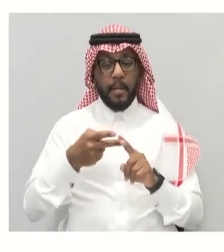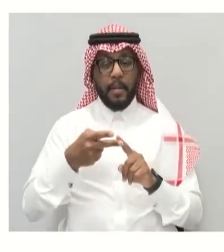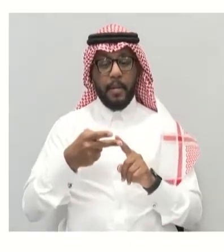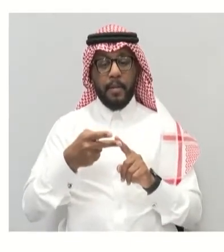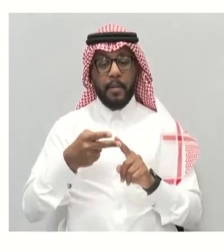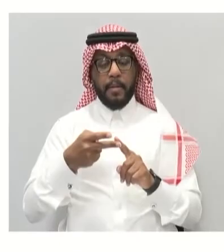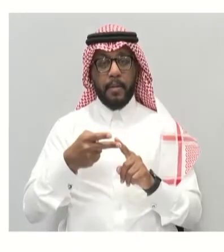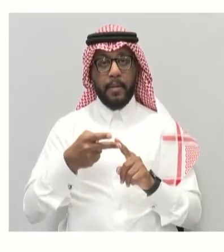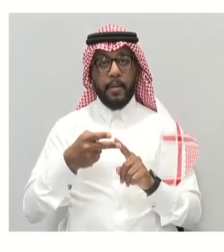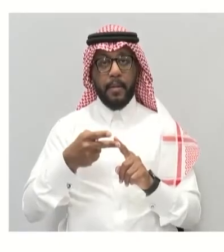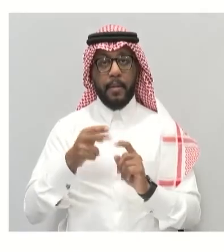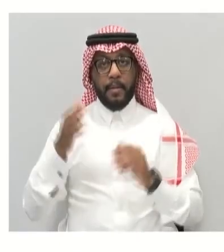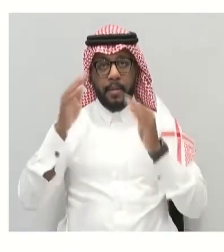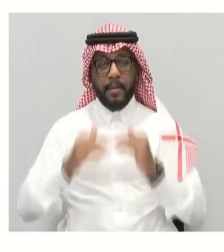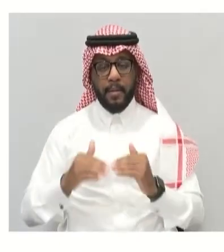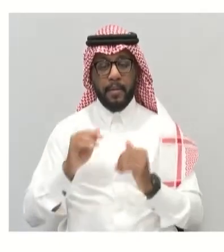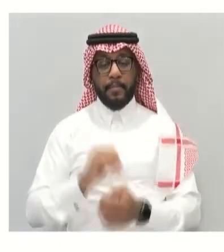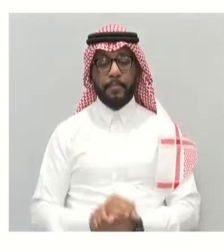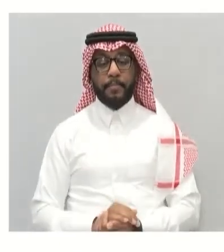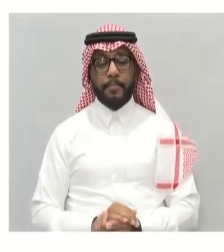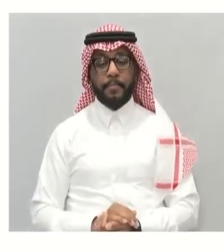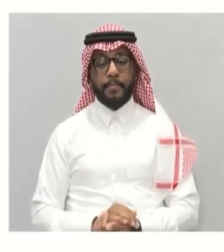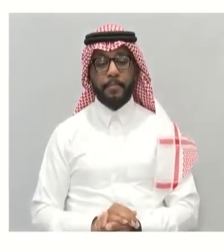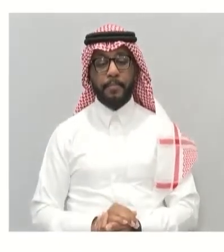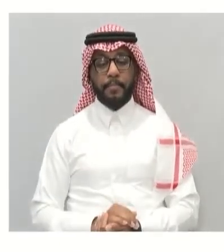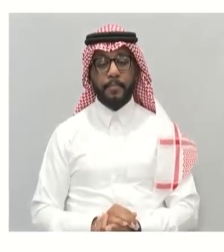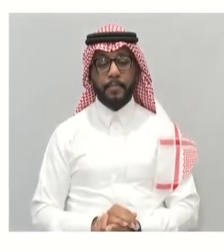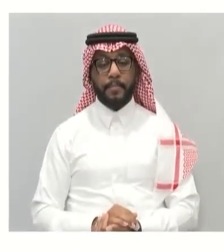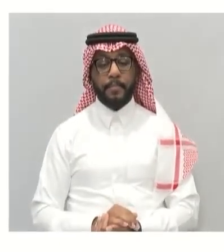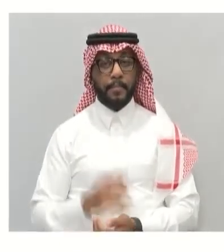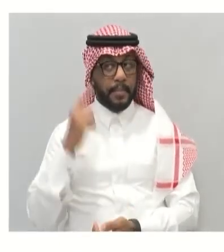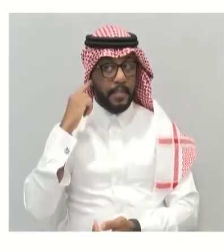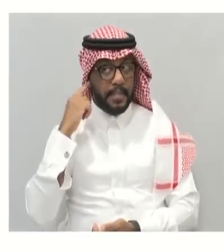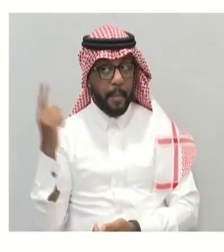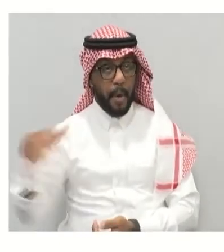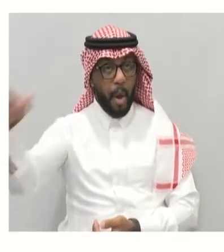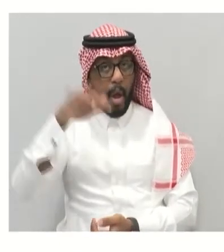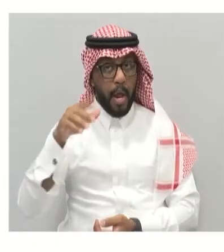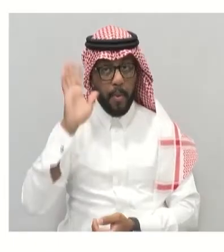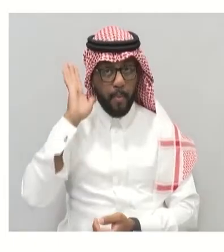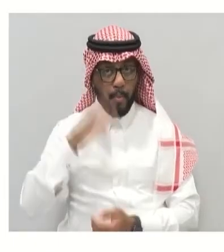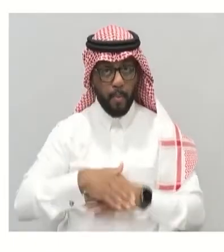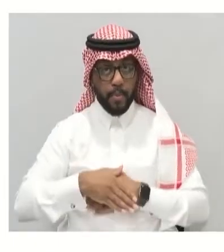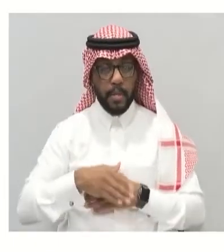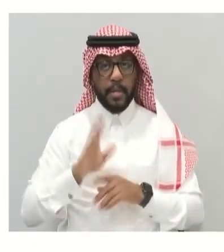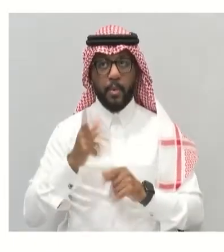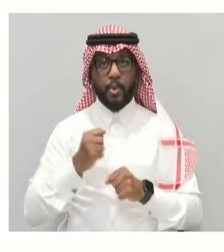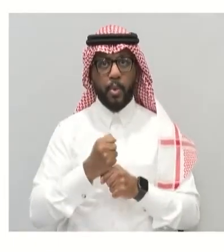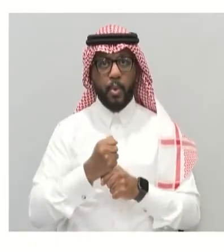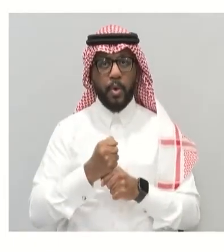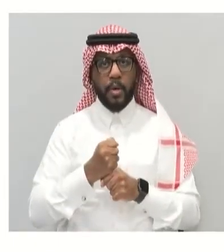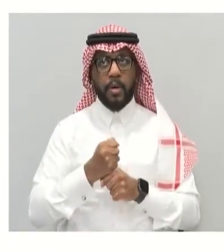المريض وهو معرفه في الجمله الثانيه سمع المصلي خطبه